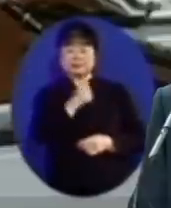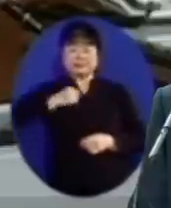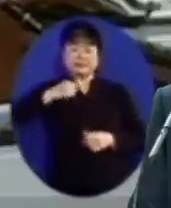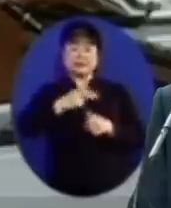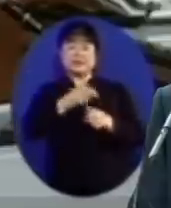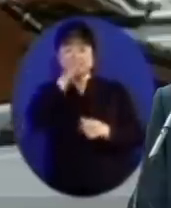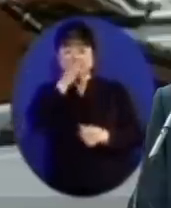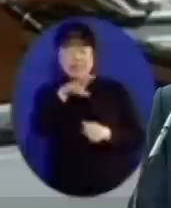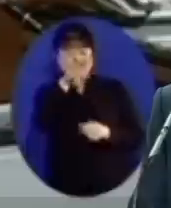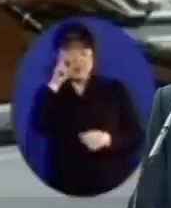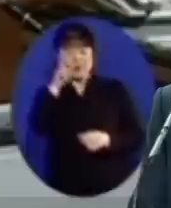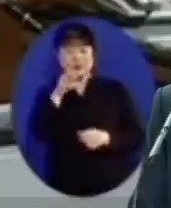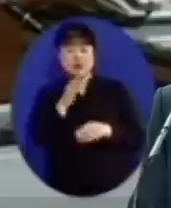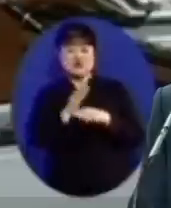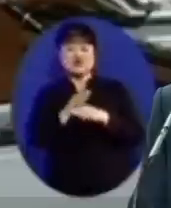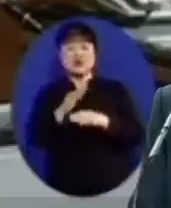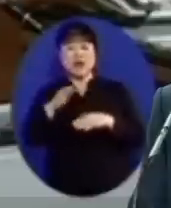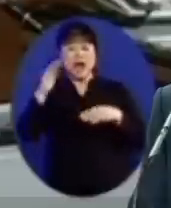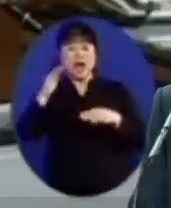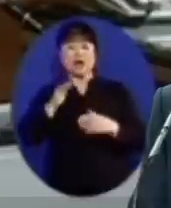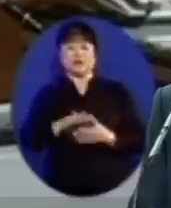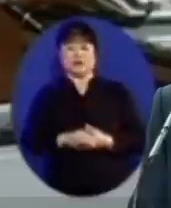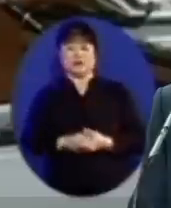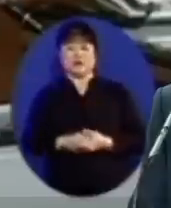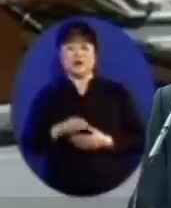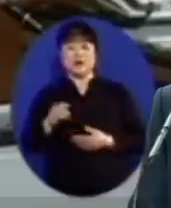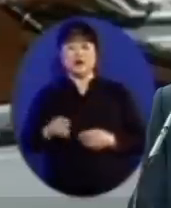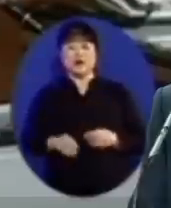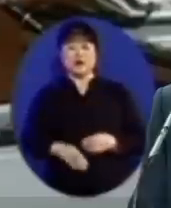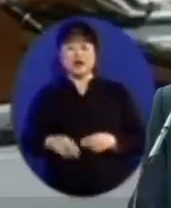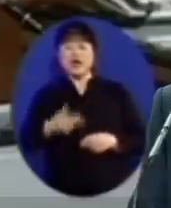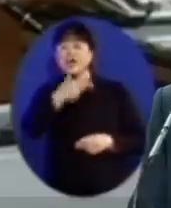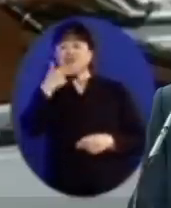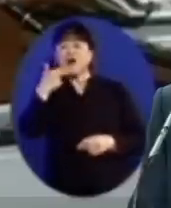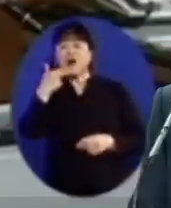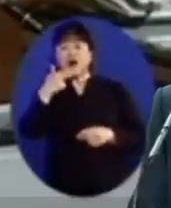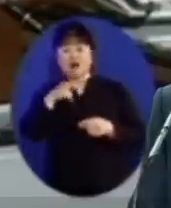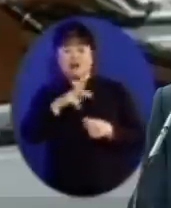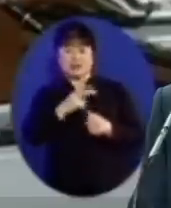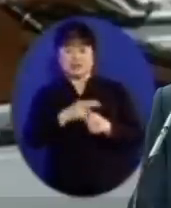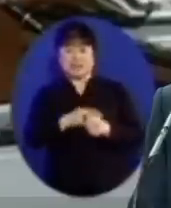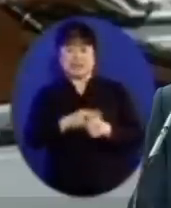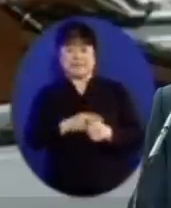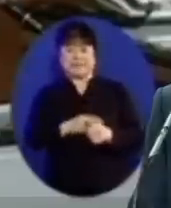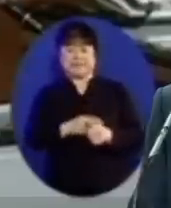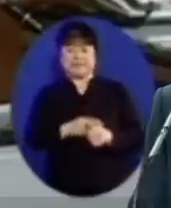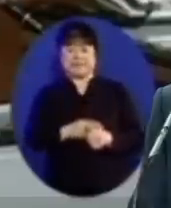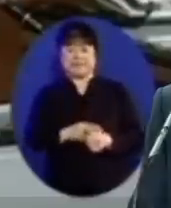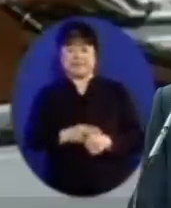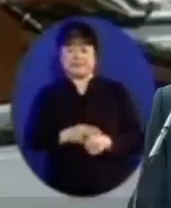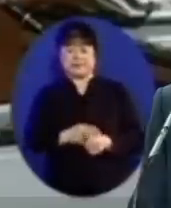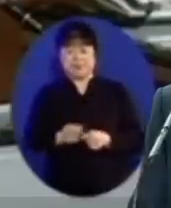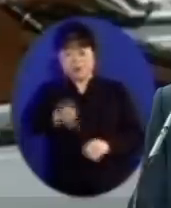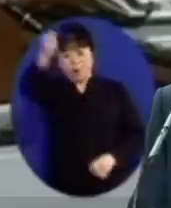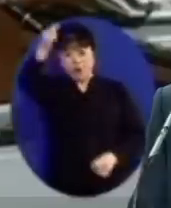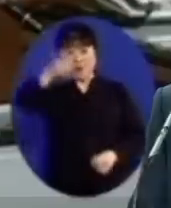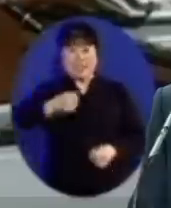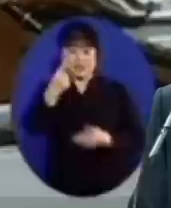미워했습니다. 중학교 다닐 때 콩코드라는 영어 문법 선생인데 언제나 이만한 대몽둥이를